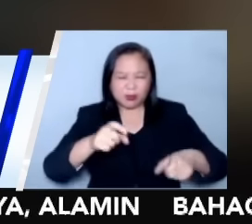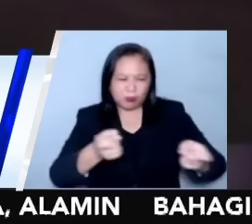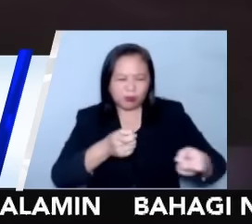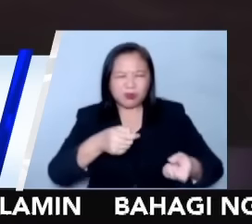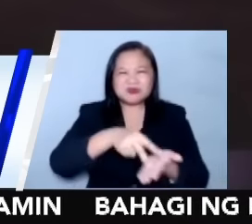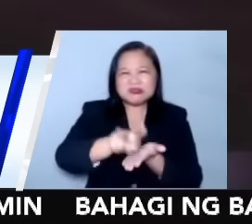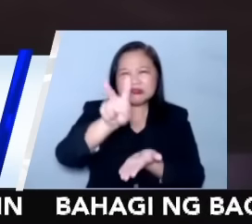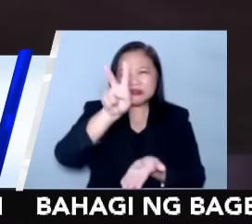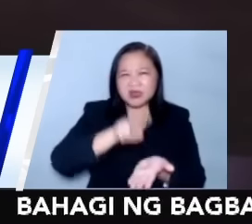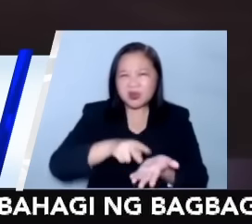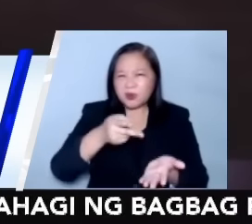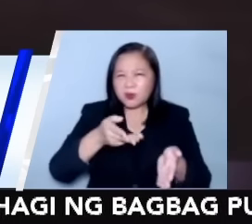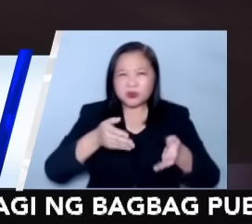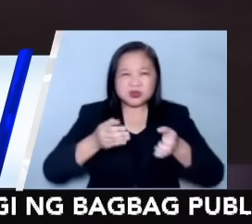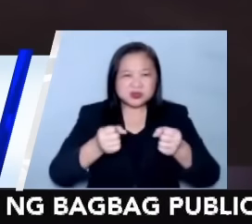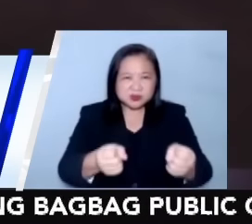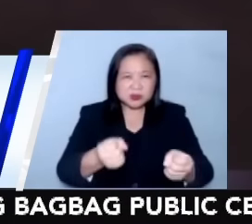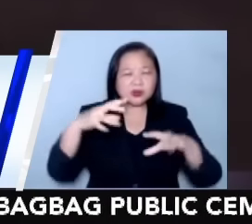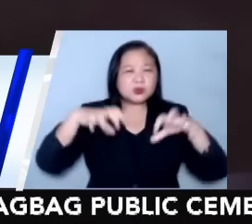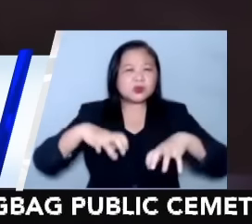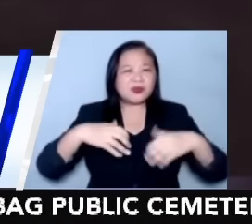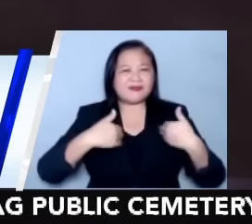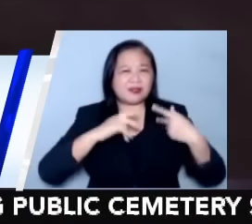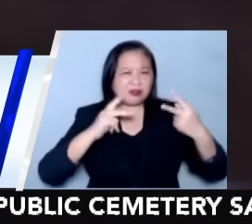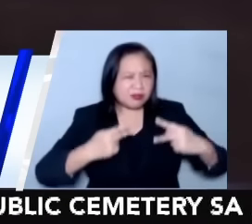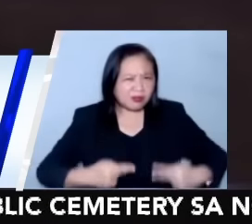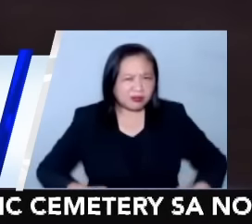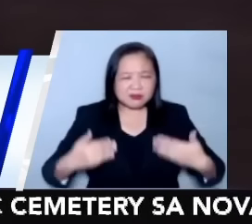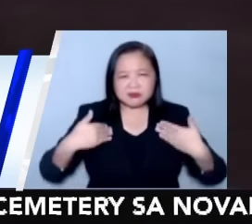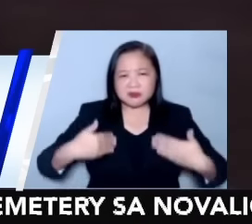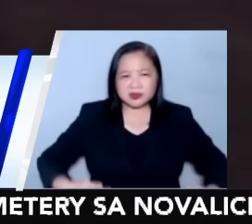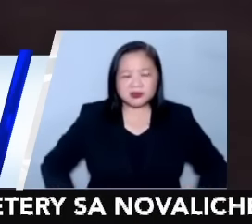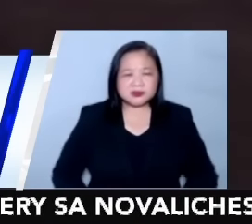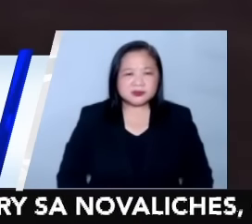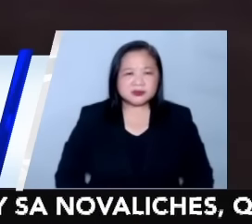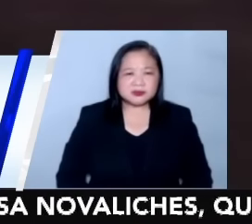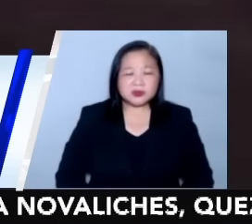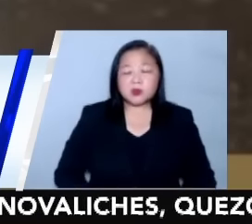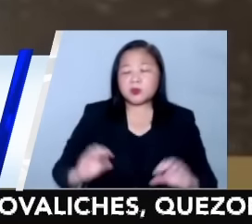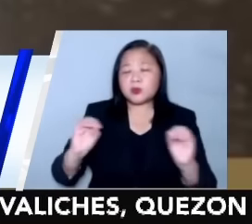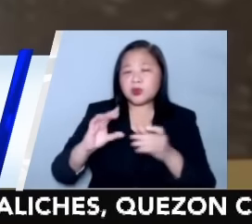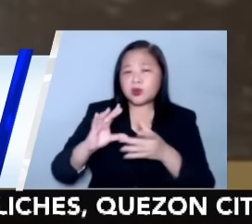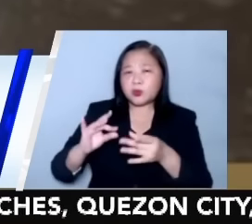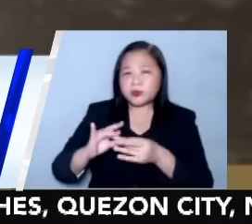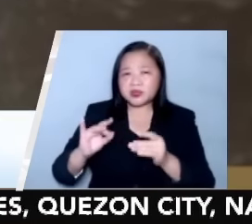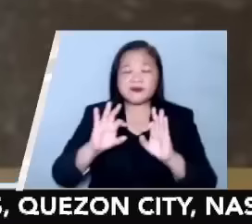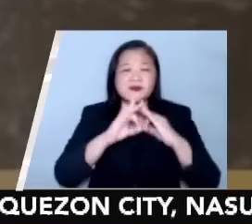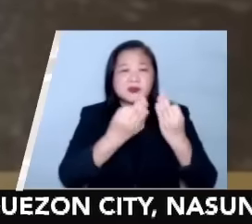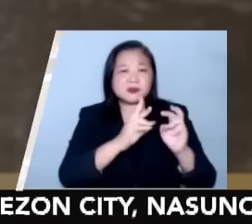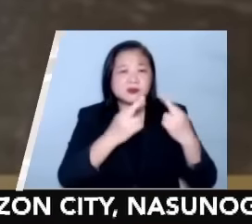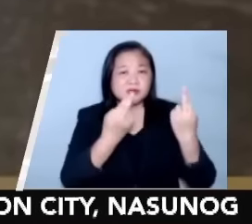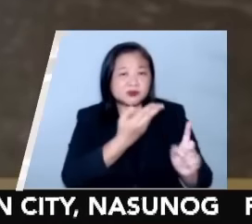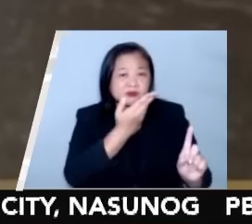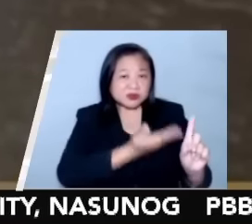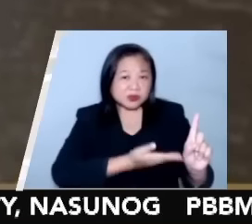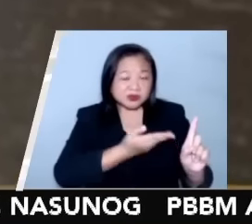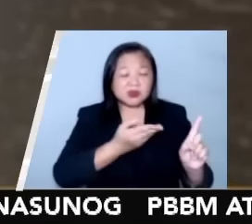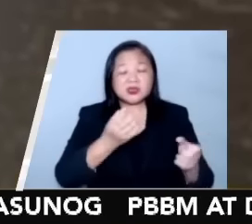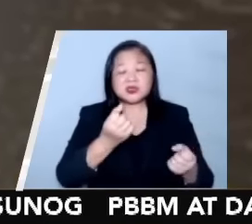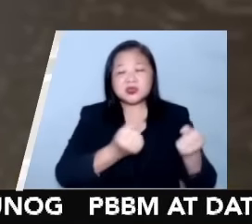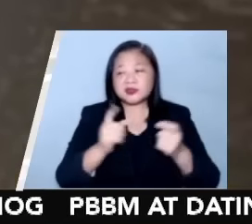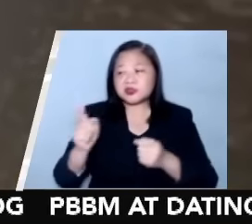pag-ulan. Nagtamo siya ng mga sugat sa iba't ibang bahagi ng katawan. Wala pang pahayag ang mga kaanak ng biktima at driver ng tanker truck.